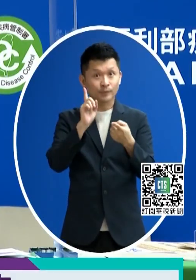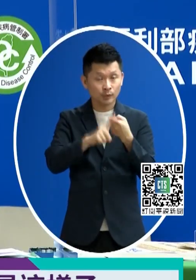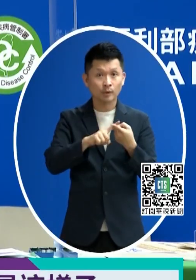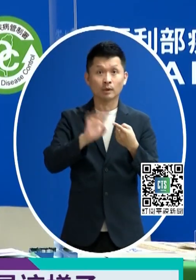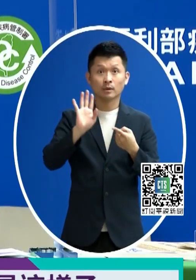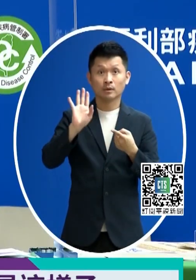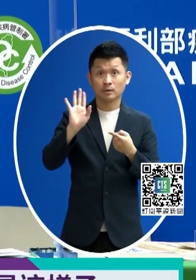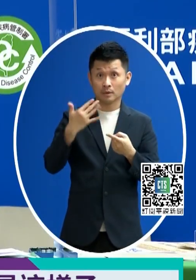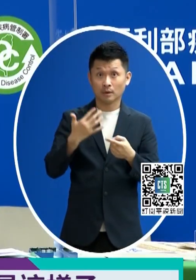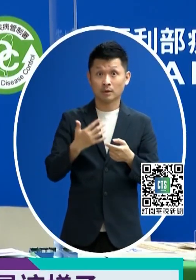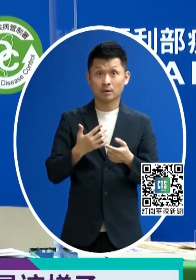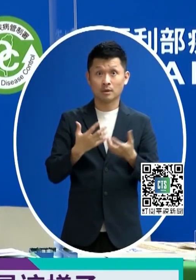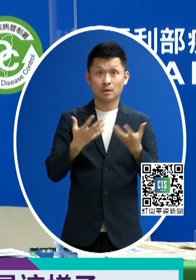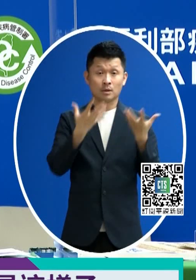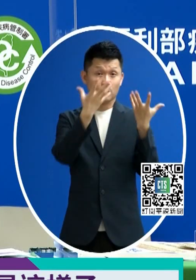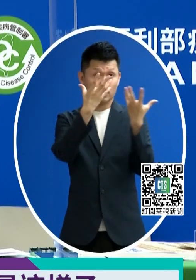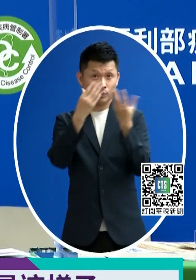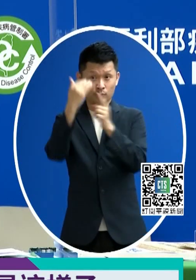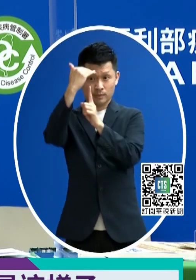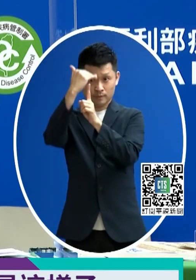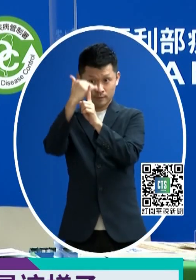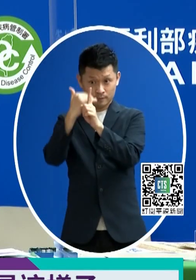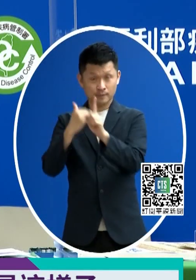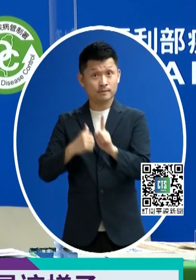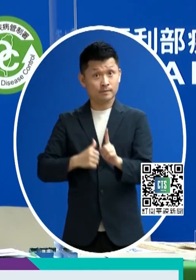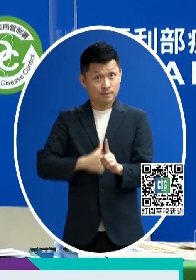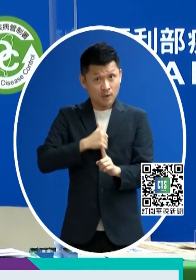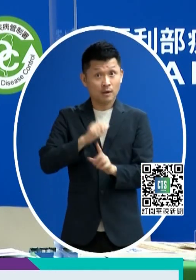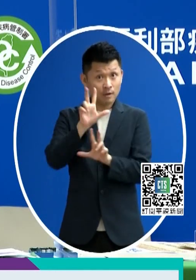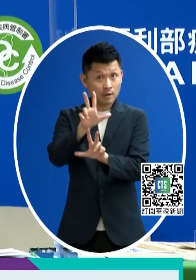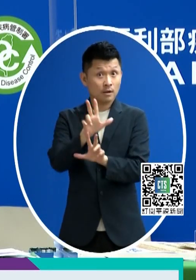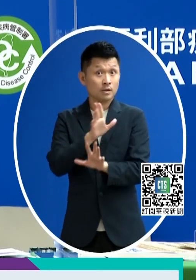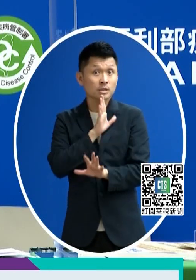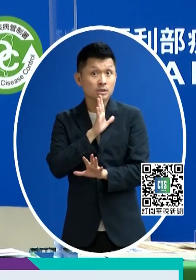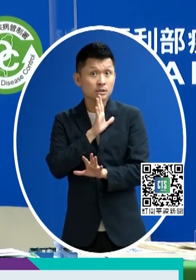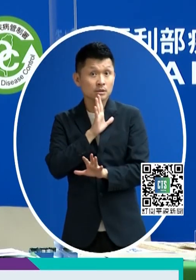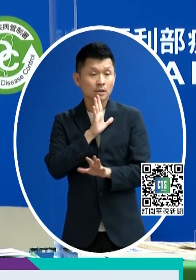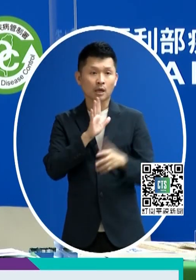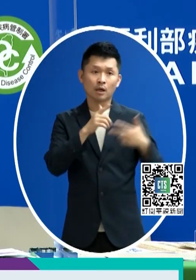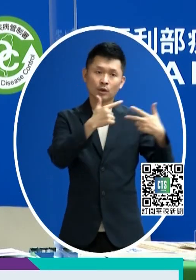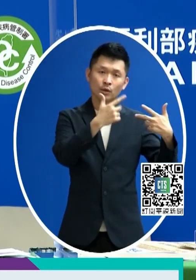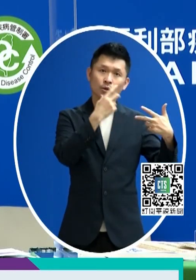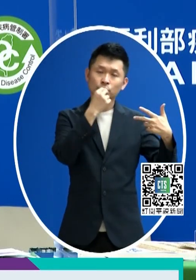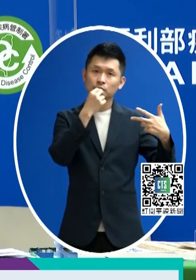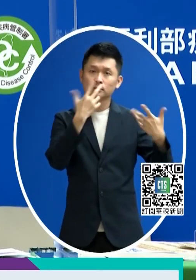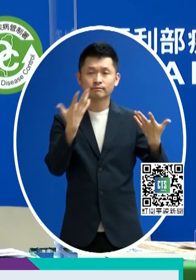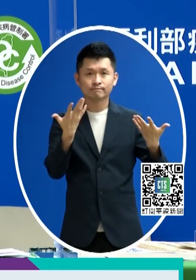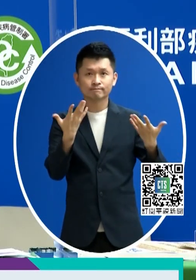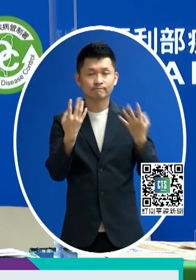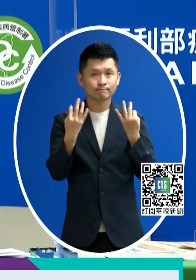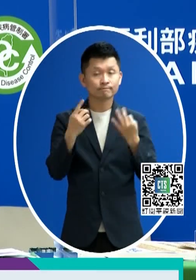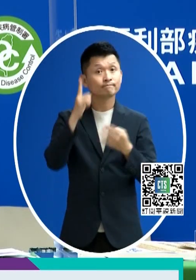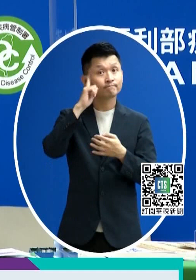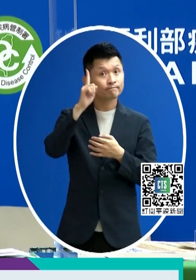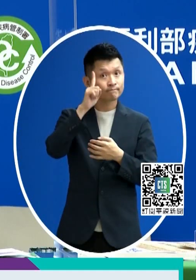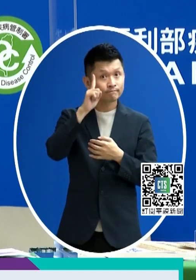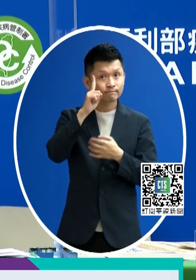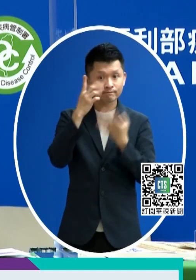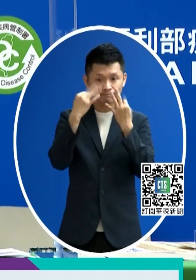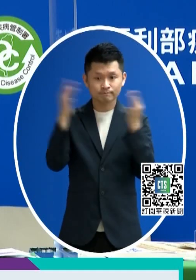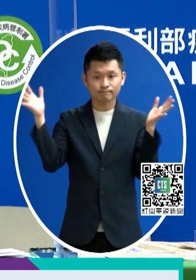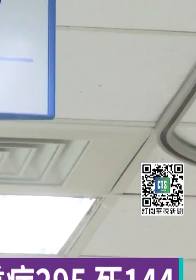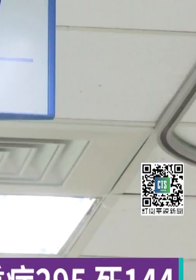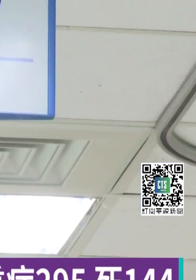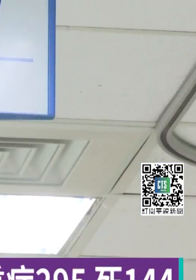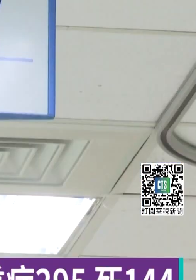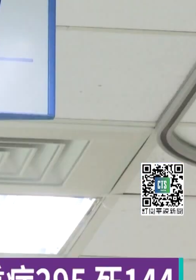说究竟是不是减少的幅度确实是这样子哦，那搭配这个周末效应来看的话，明天的数字出来一并看会比